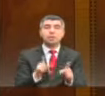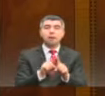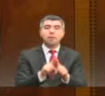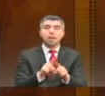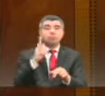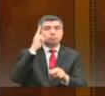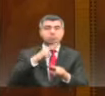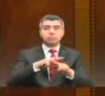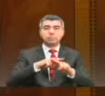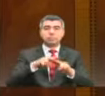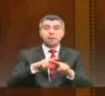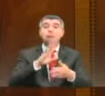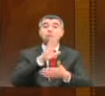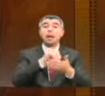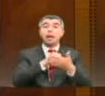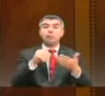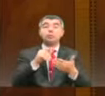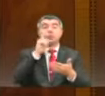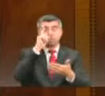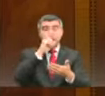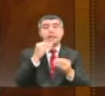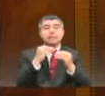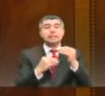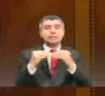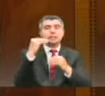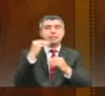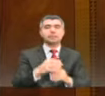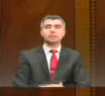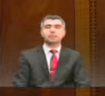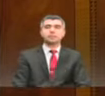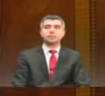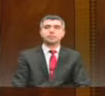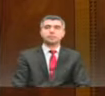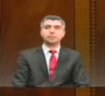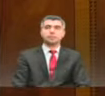هذه البرامج غادي تستمر، بل غادي نقويها كما وكيفا،